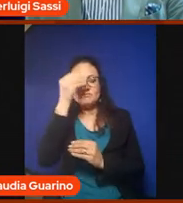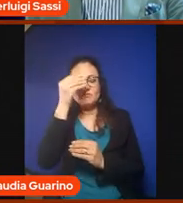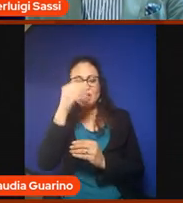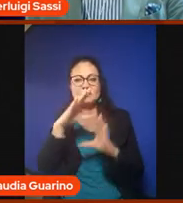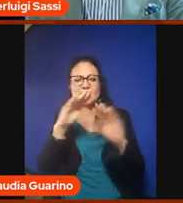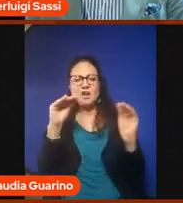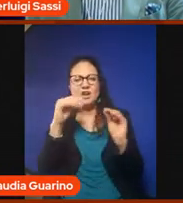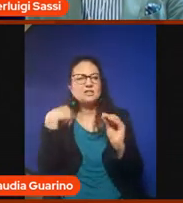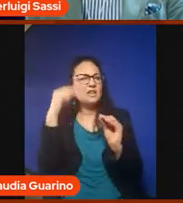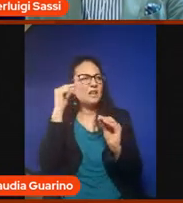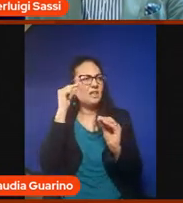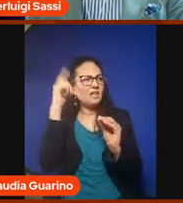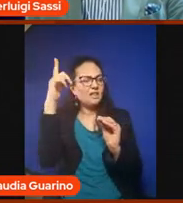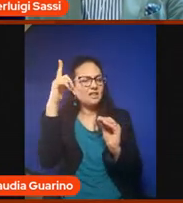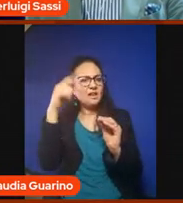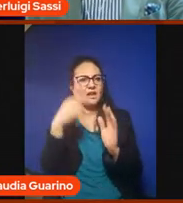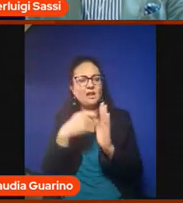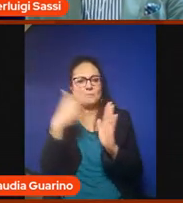un'intuizione basilare.